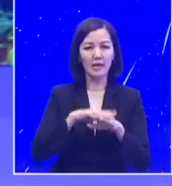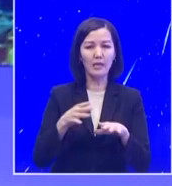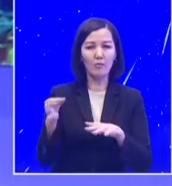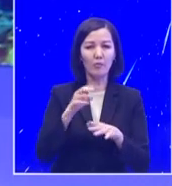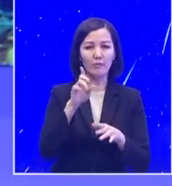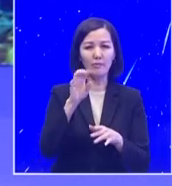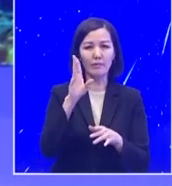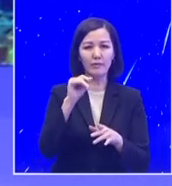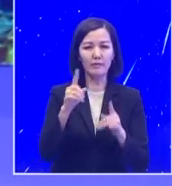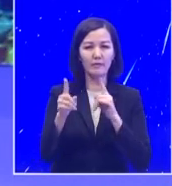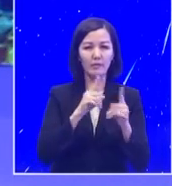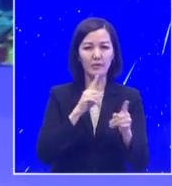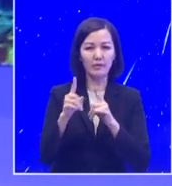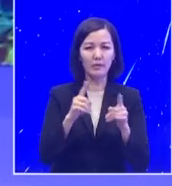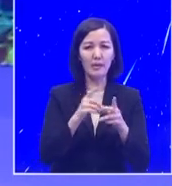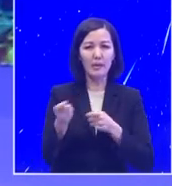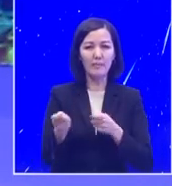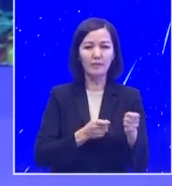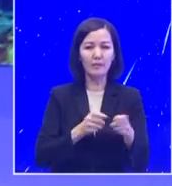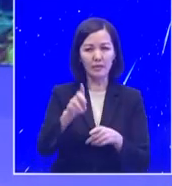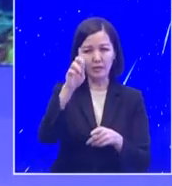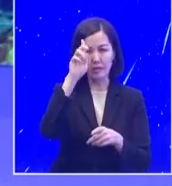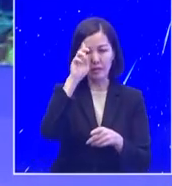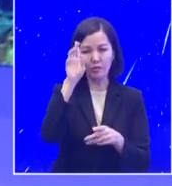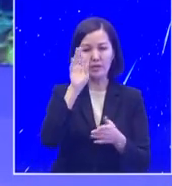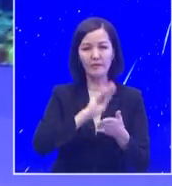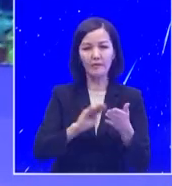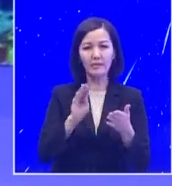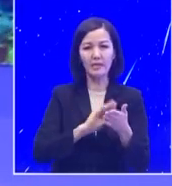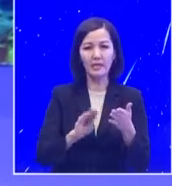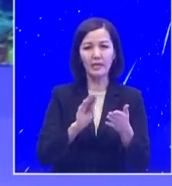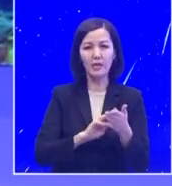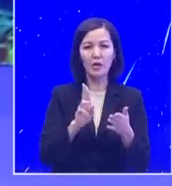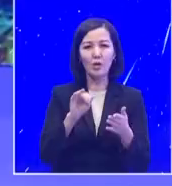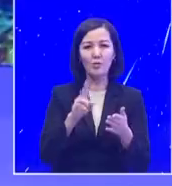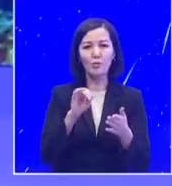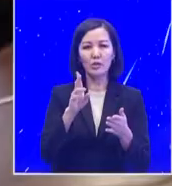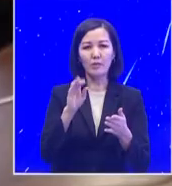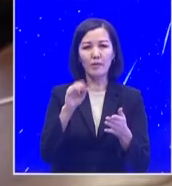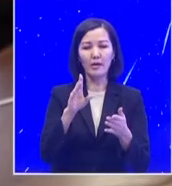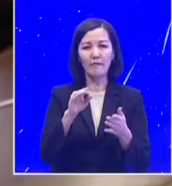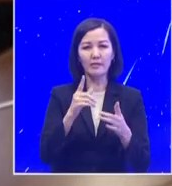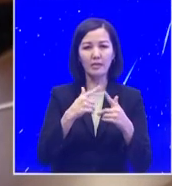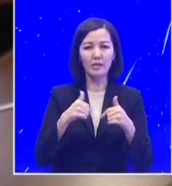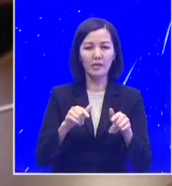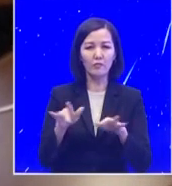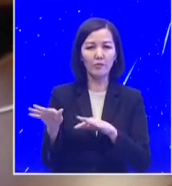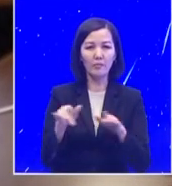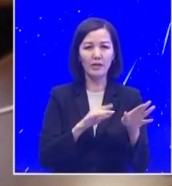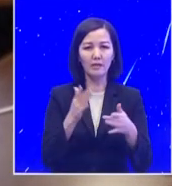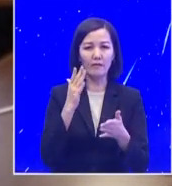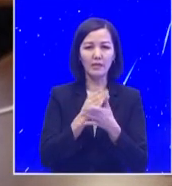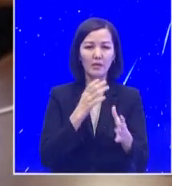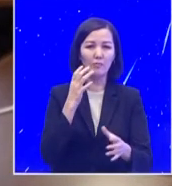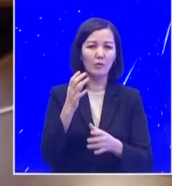области Амандык-Баталов на селекторном совещании под председательством государственного секретаря Кырымбека Кушербаева. Среди организованных